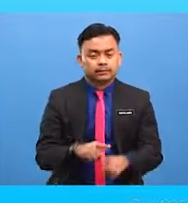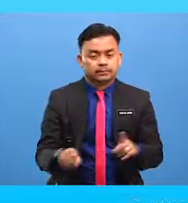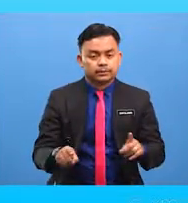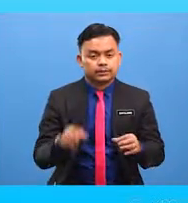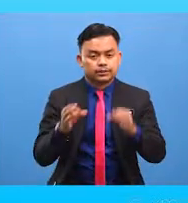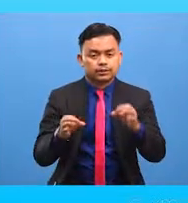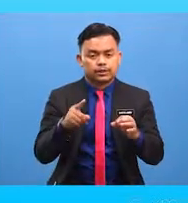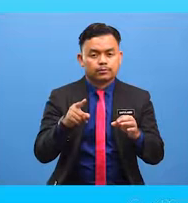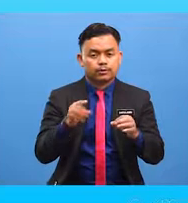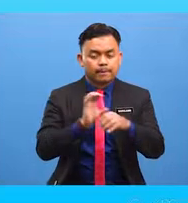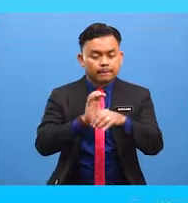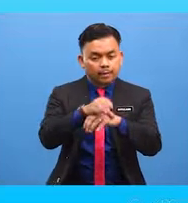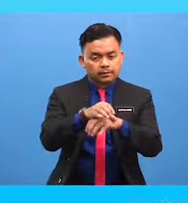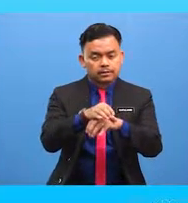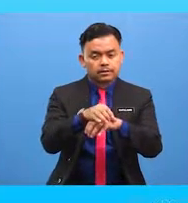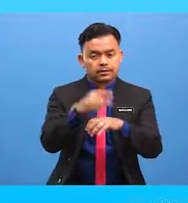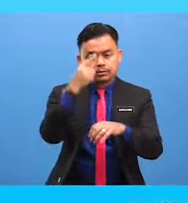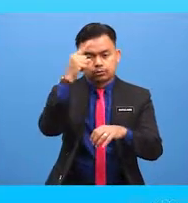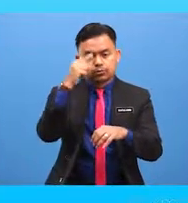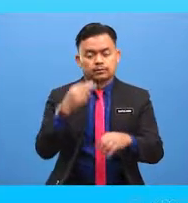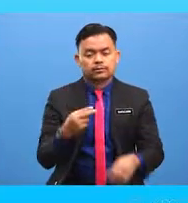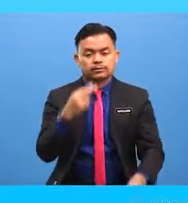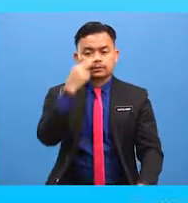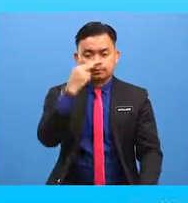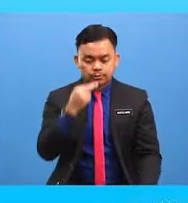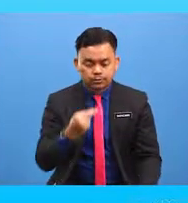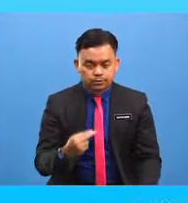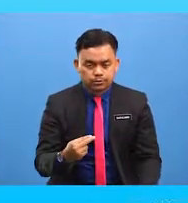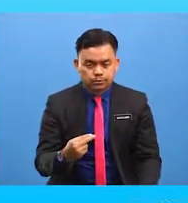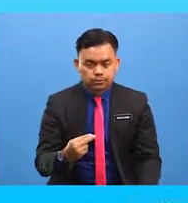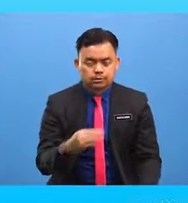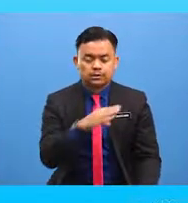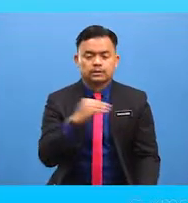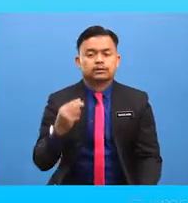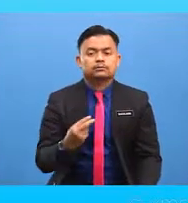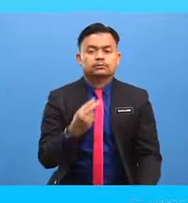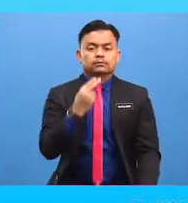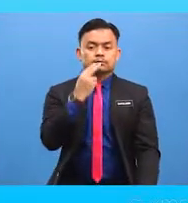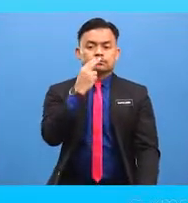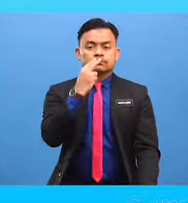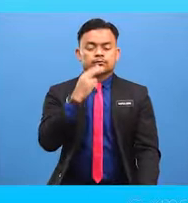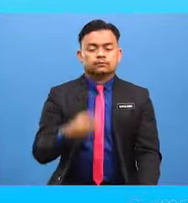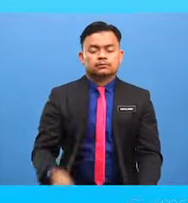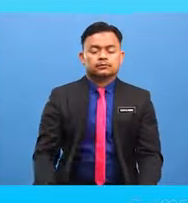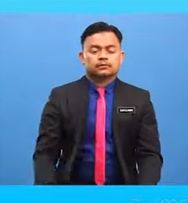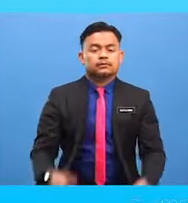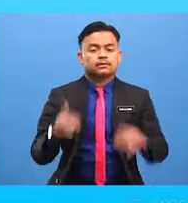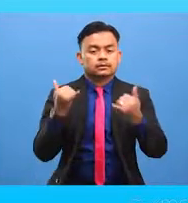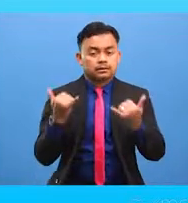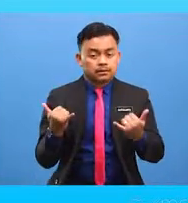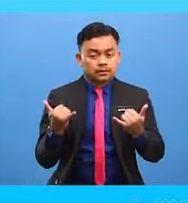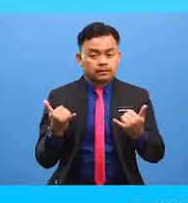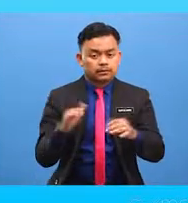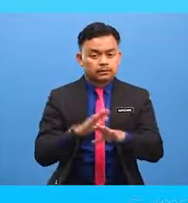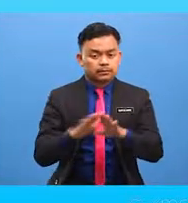diri kamu untuk menghembuskan nafas dan menarik nafas. Sekarang,